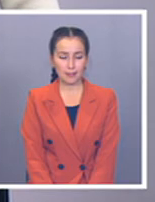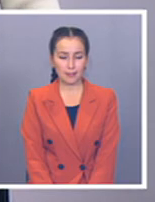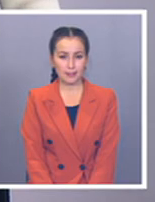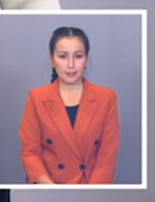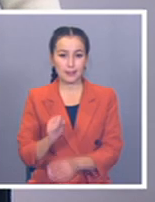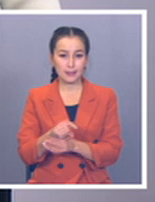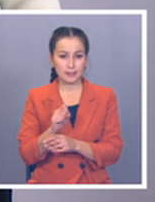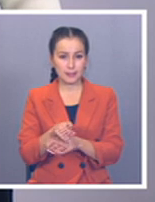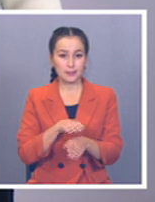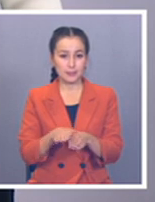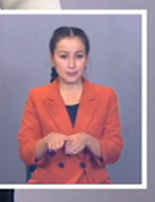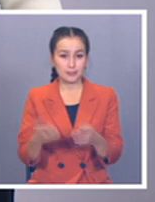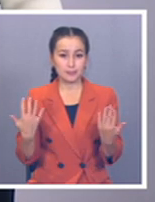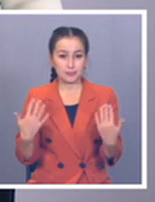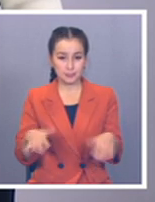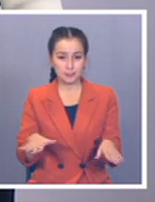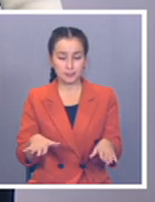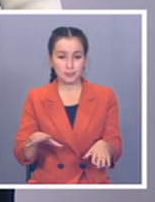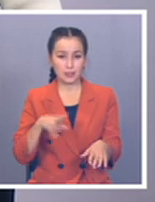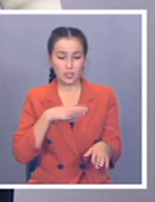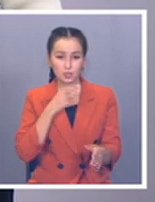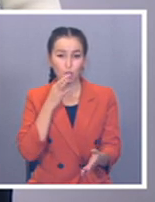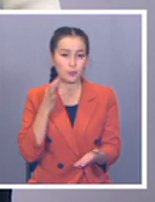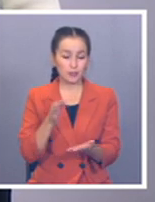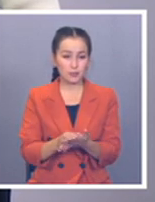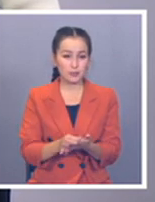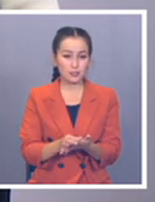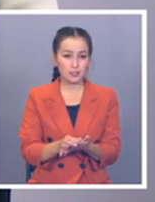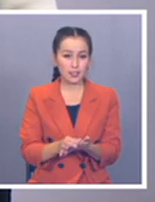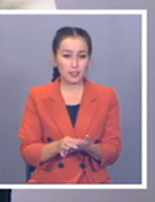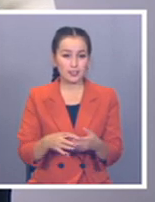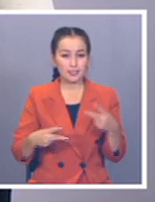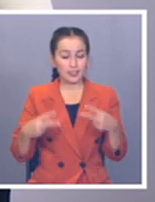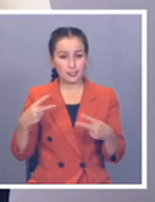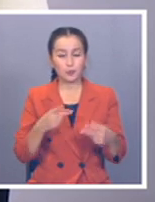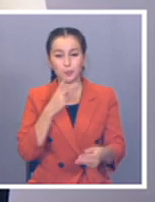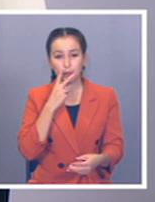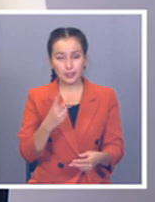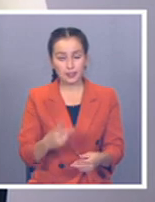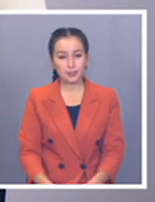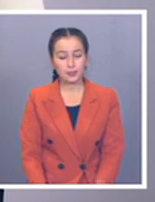Тапсырманы орындап болсақ, бірге жауаптарымызды сәйкестендіріп көрейік.